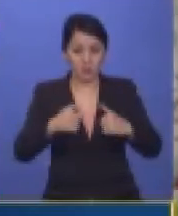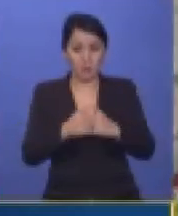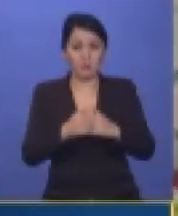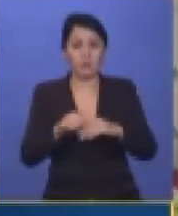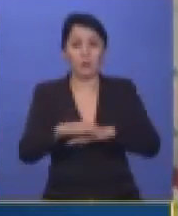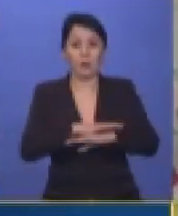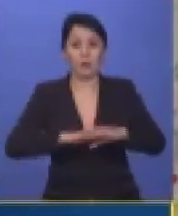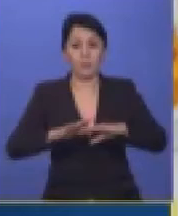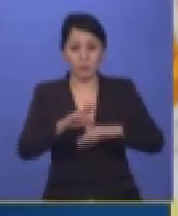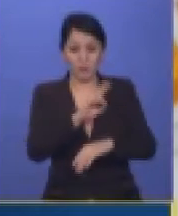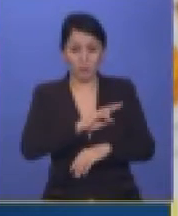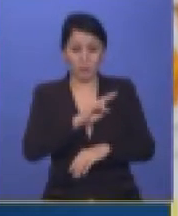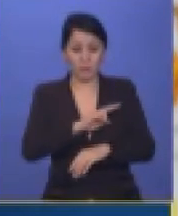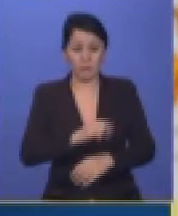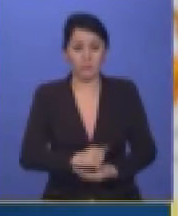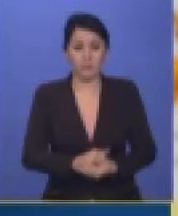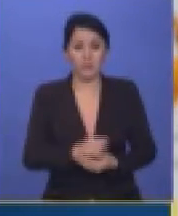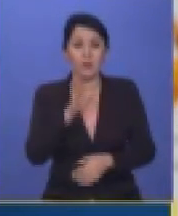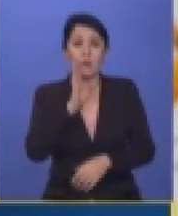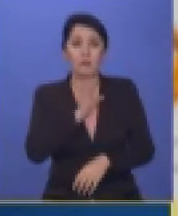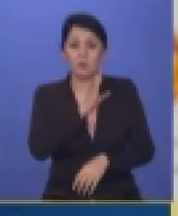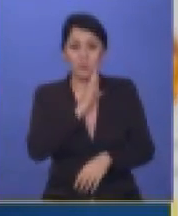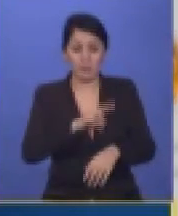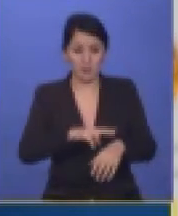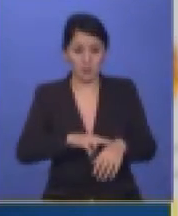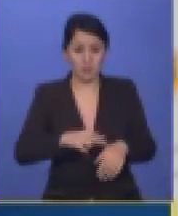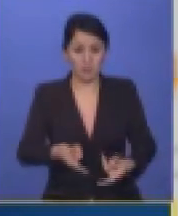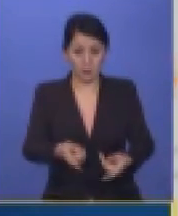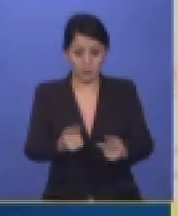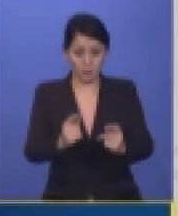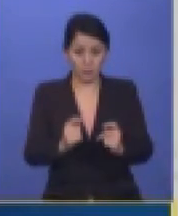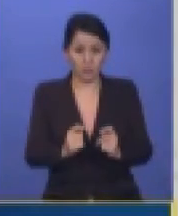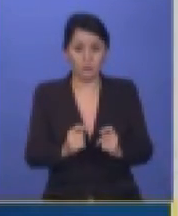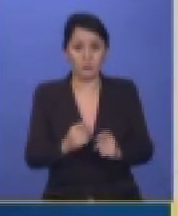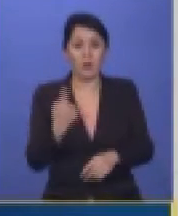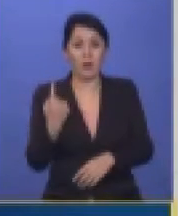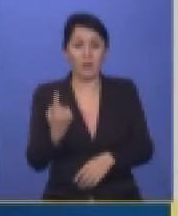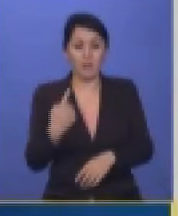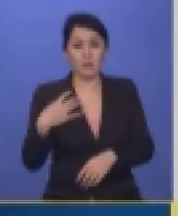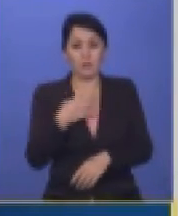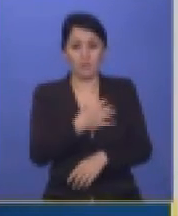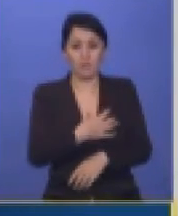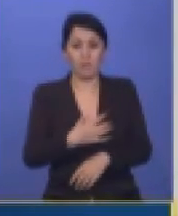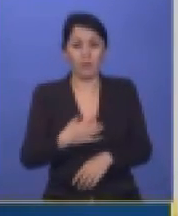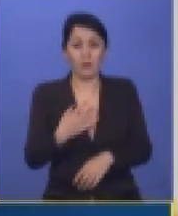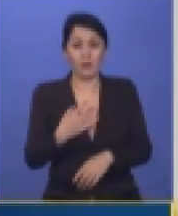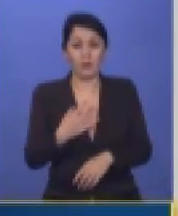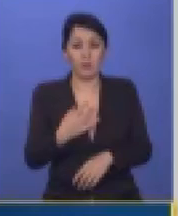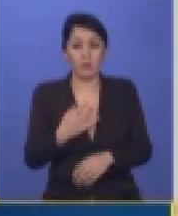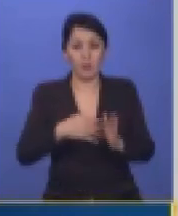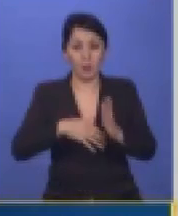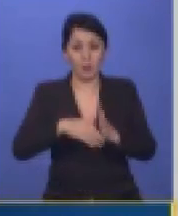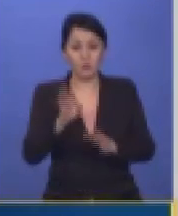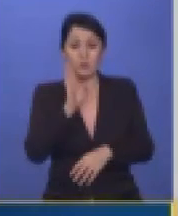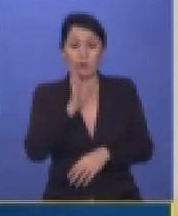для общественной деятельности. Женсовет департамента полиции является одним из органов полицейского формирования, призванный укреплять